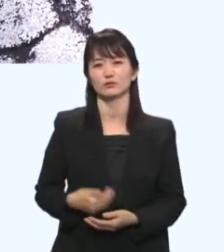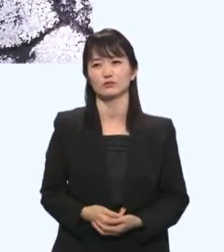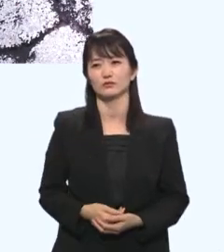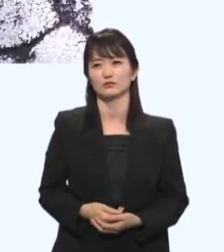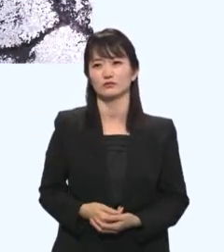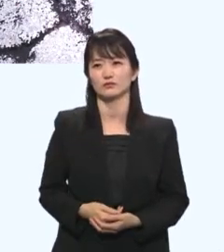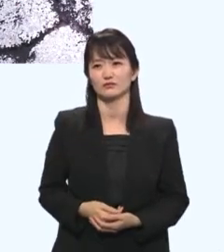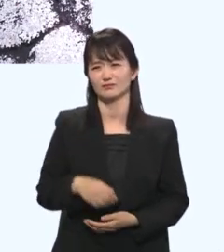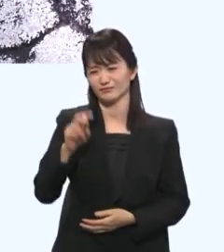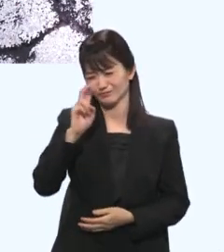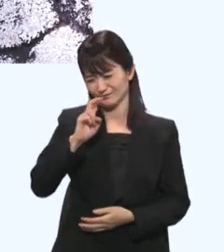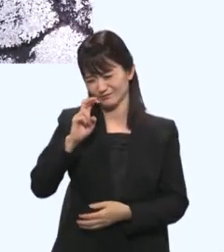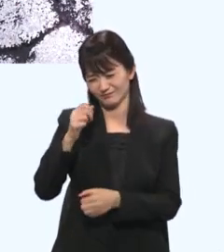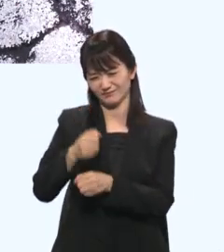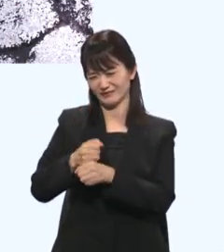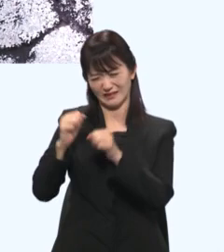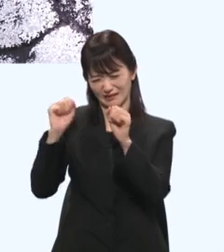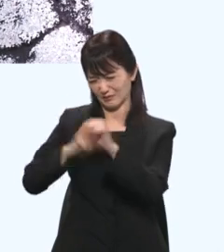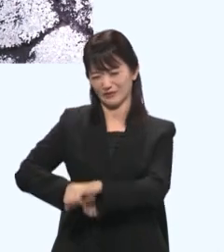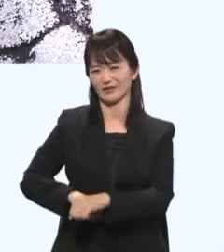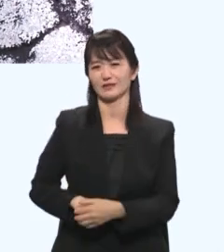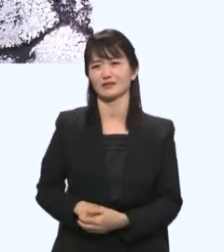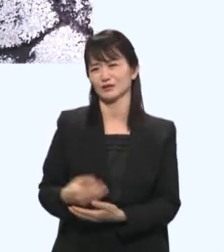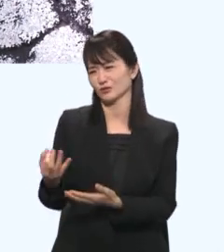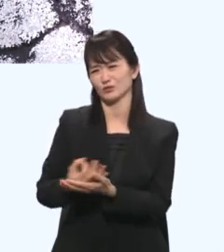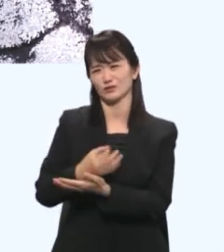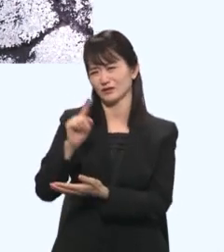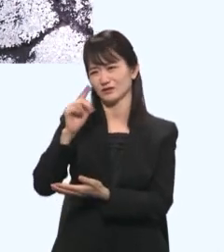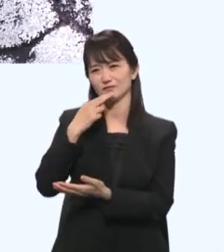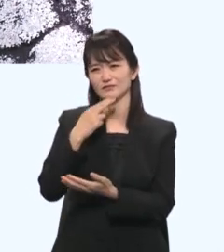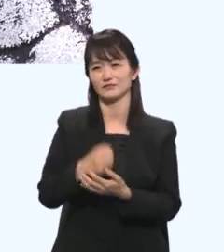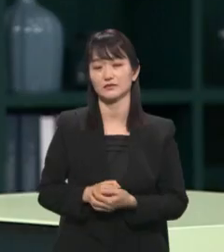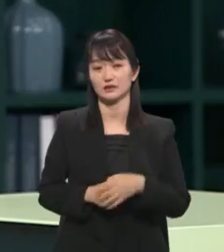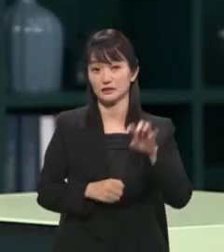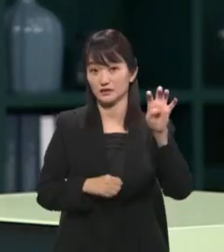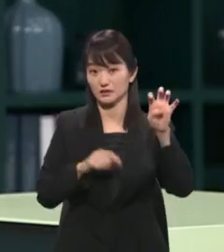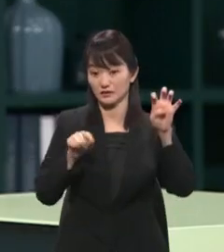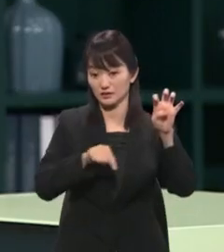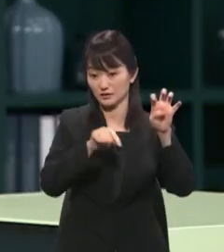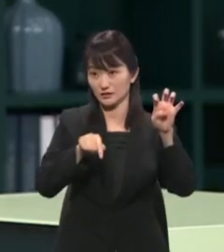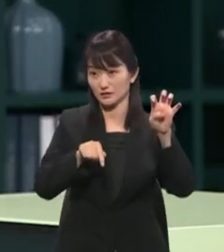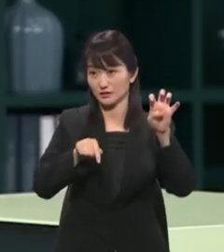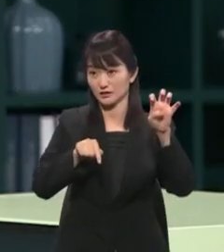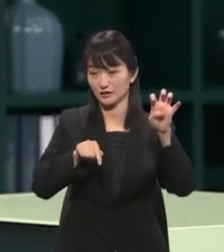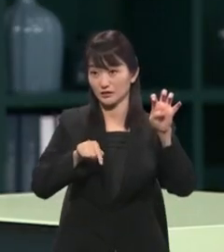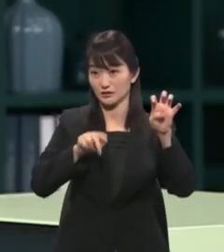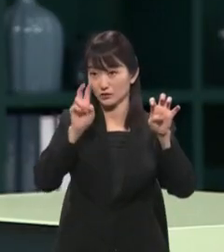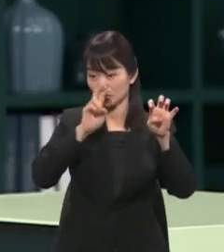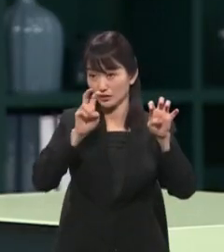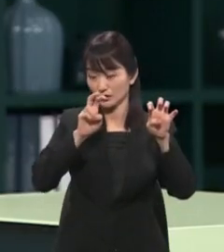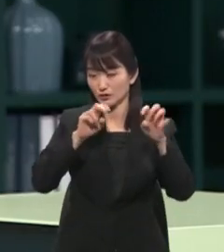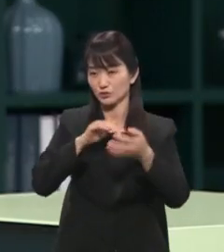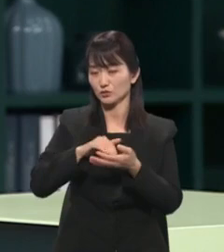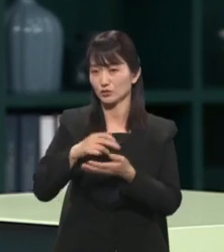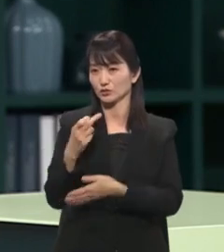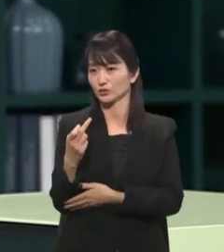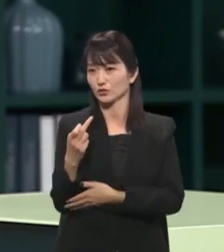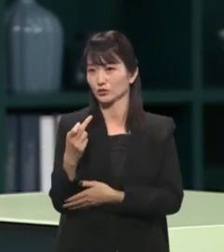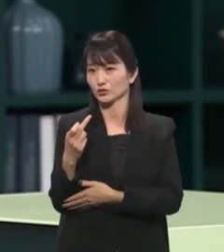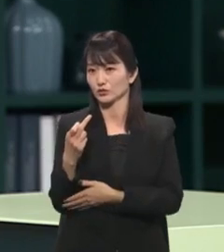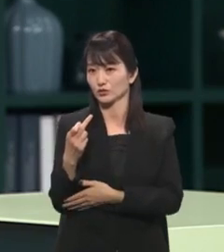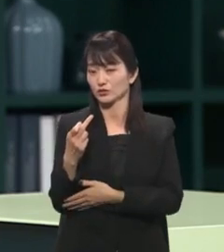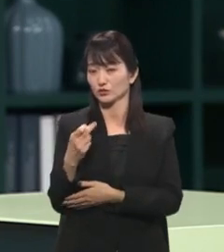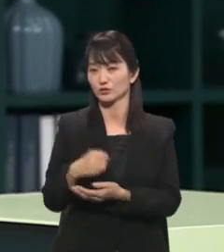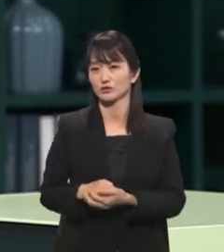다 망했고요. 아, 40여 장 중에 가요 음반이 12장이고요. 예. 25장